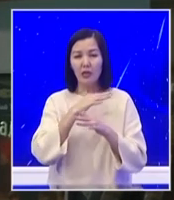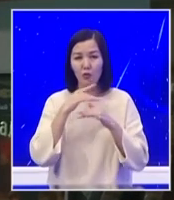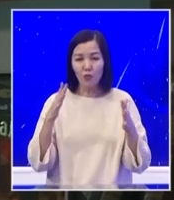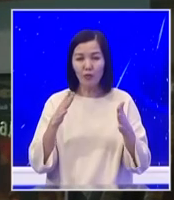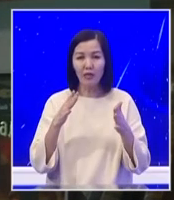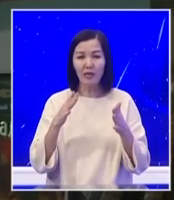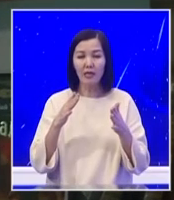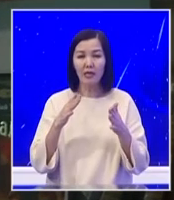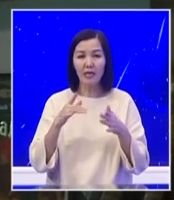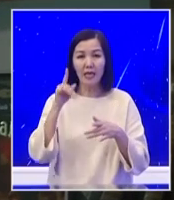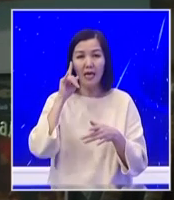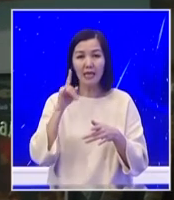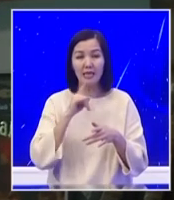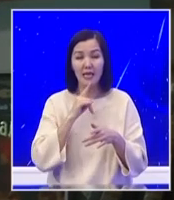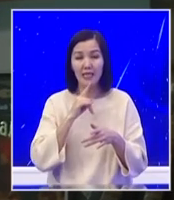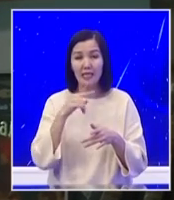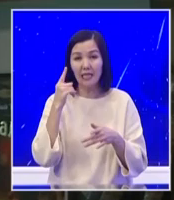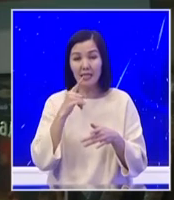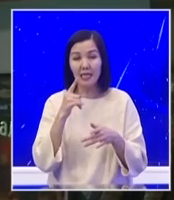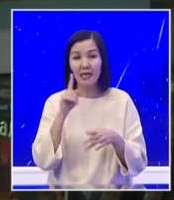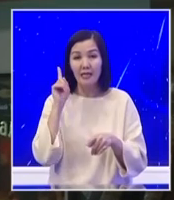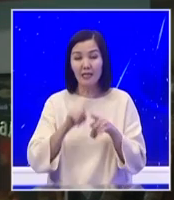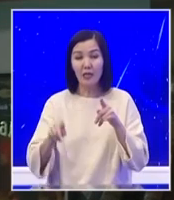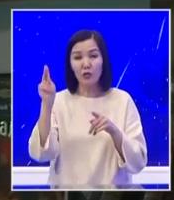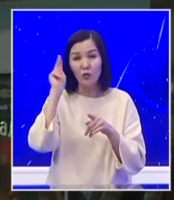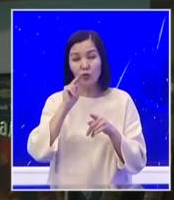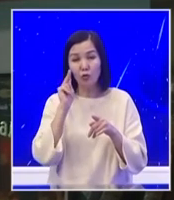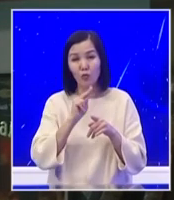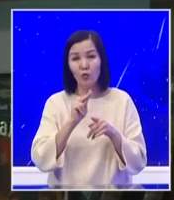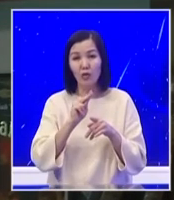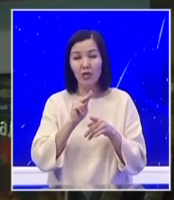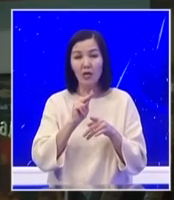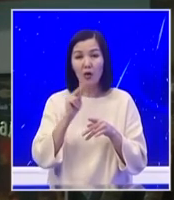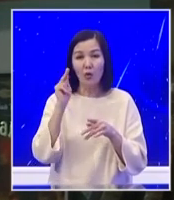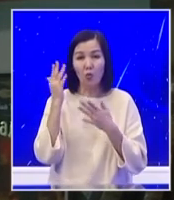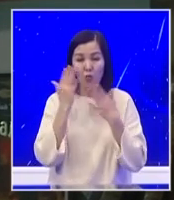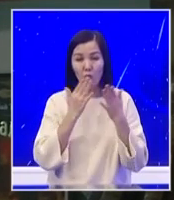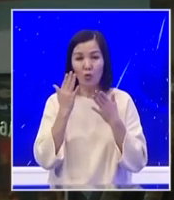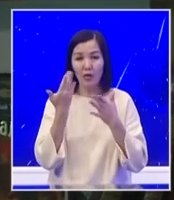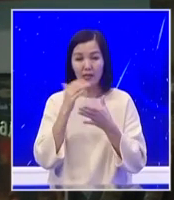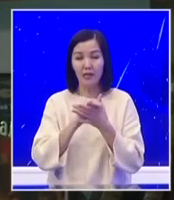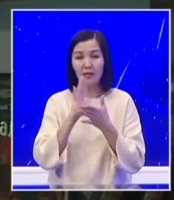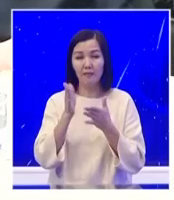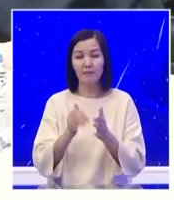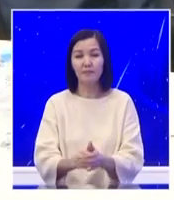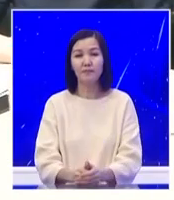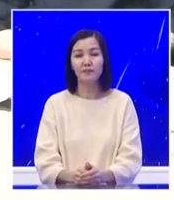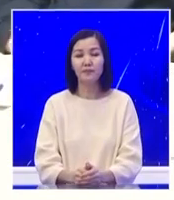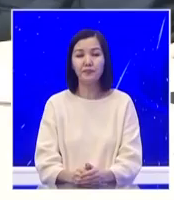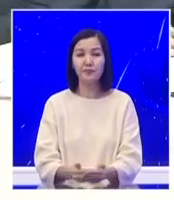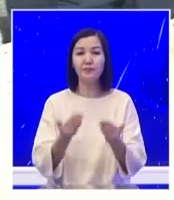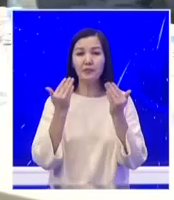қайта керісінше, біздің дыбыстық жүйеміздегі өзінше ерекше дыбыстарды танып білуге көмектеседі.